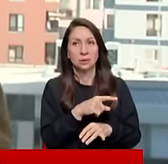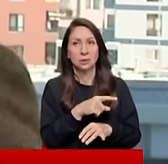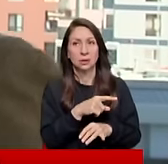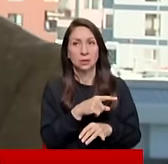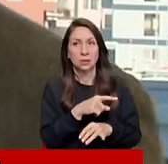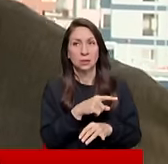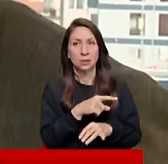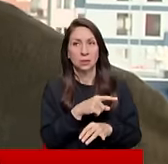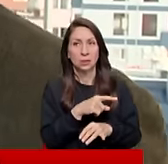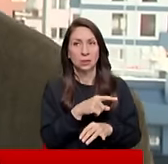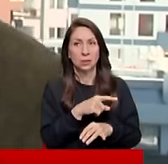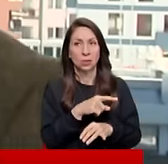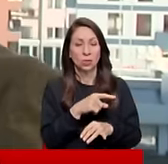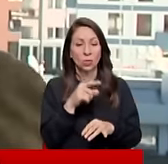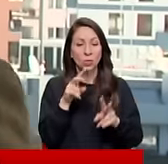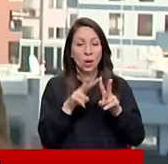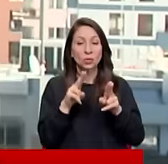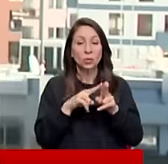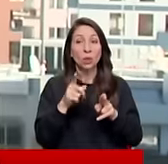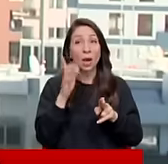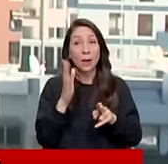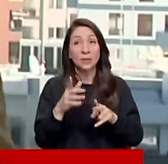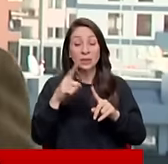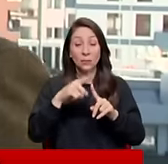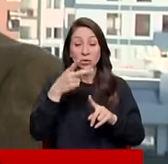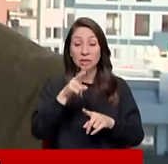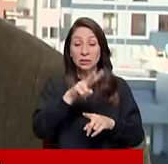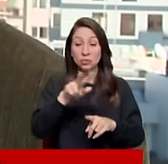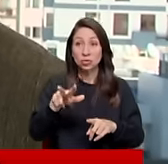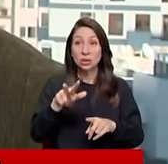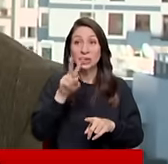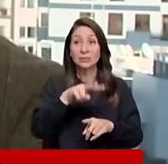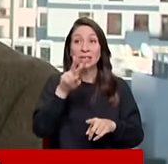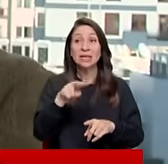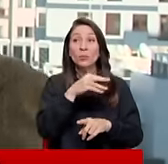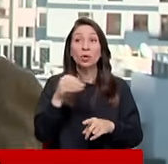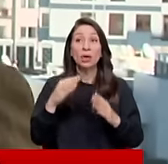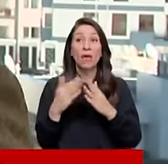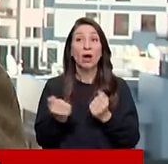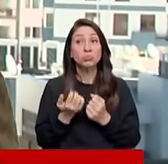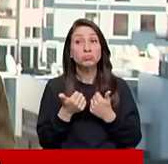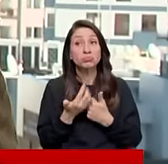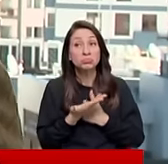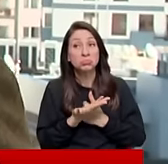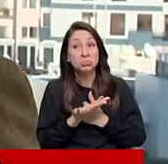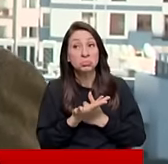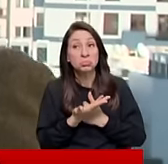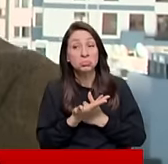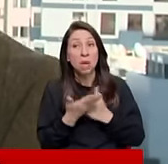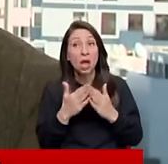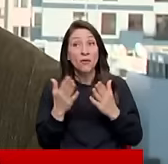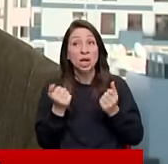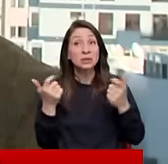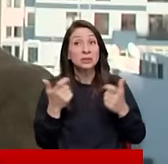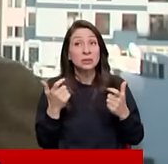Yani Murat Kurum ama buna rağmen Temmuz 2023'te 22 milyon liralık ev almış. Ev